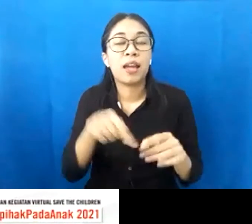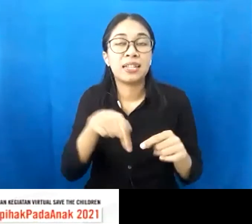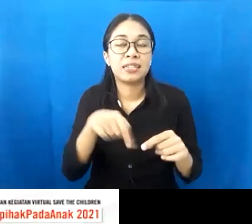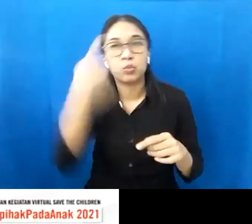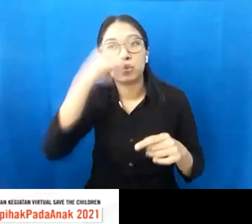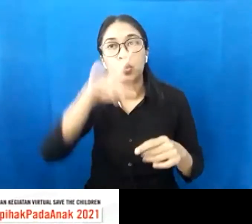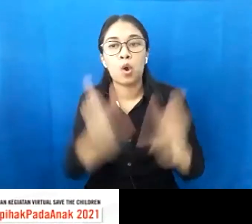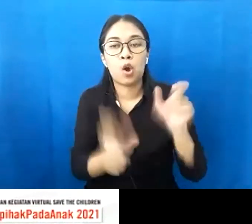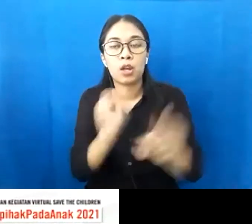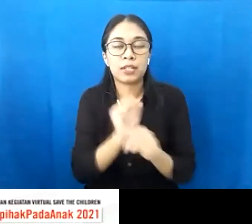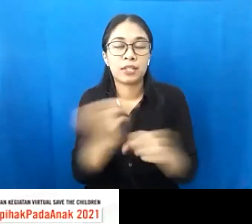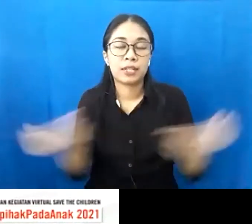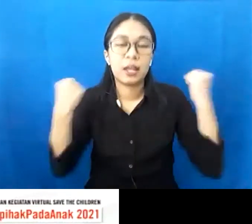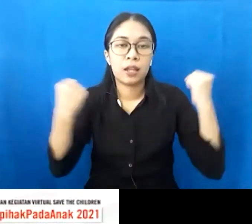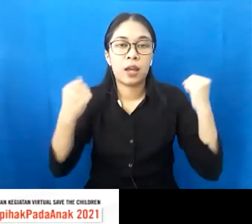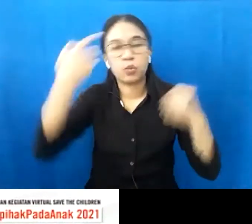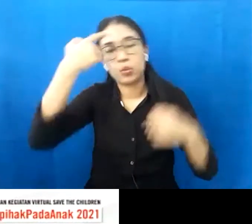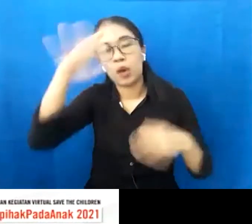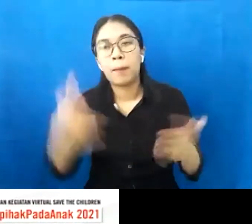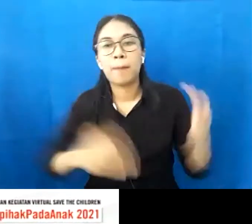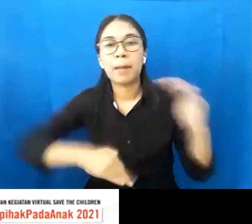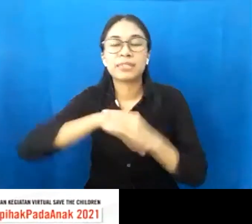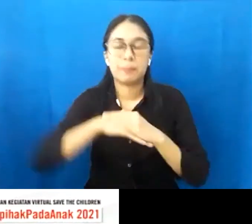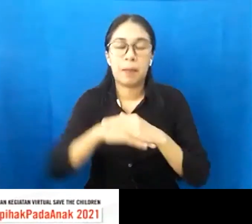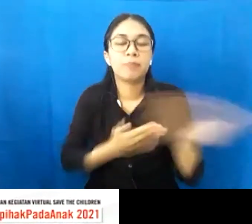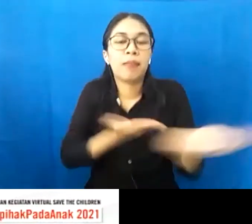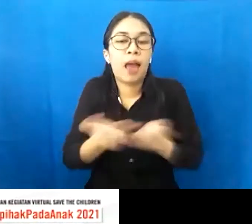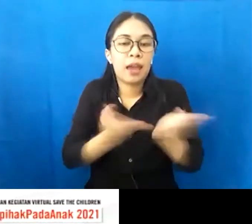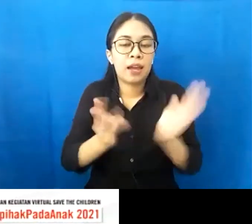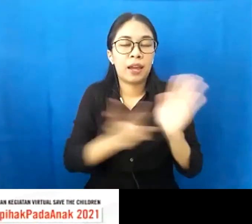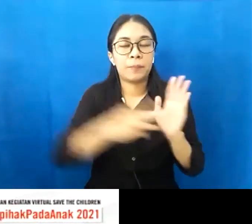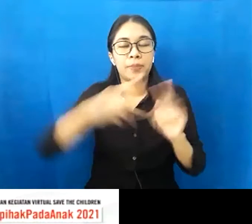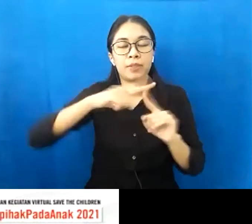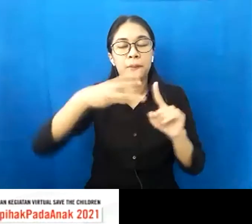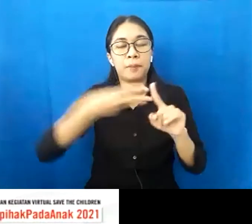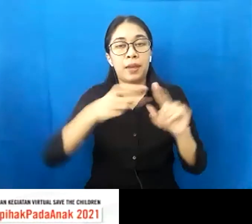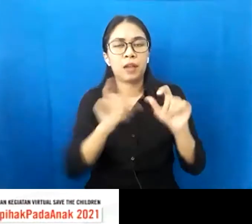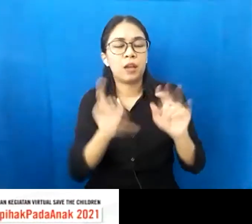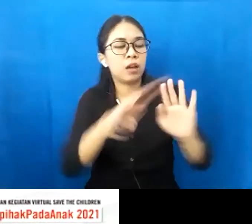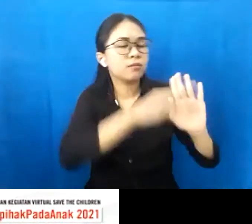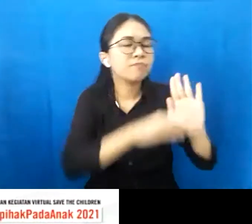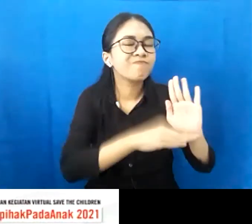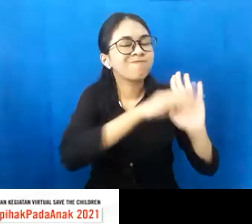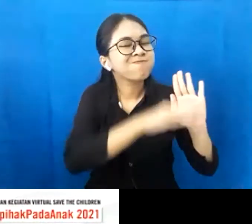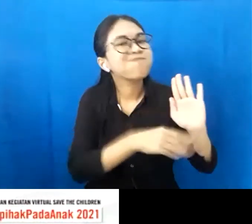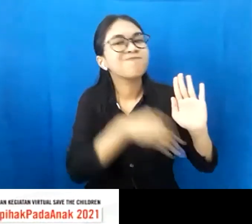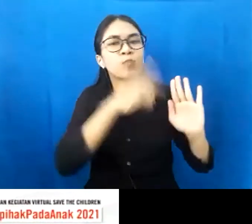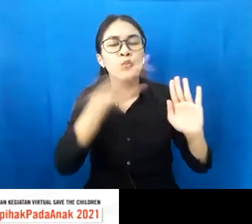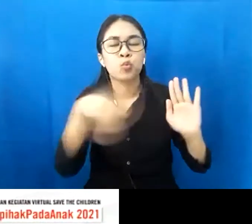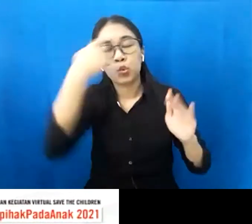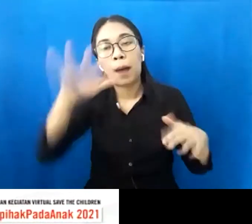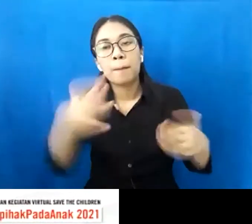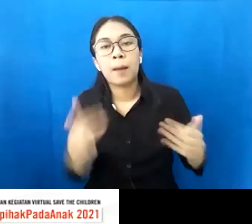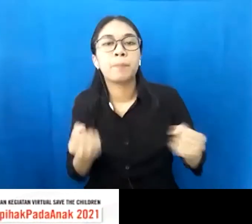untuk memaksimalkan pelayanan MTBS. Jadi sudah ada kebijakan-kebijakan, sudah ada SK-SK yang menunjang untuk peningkatan itu